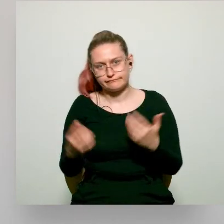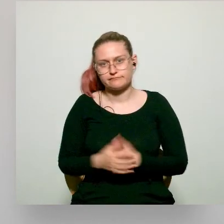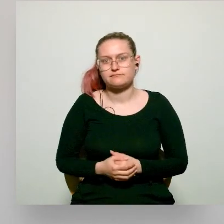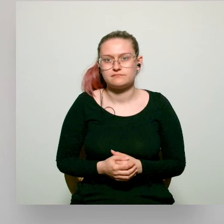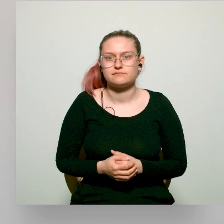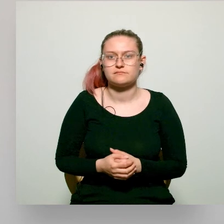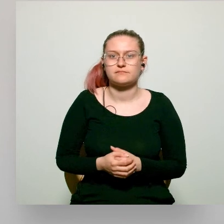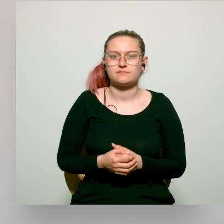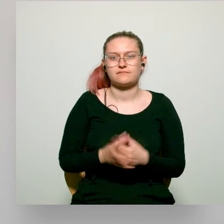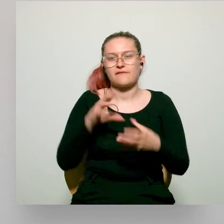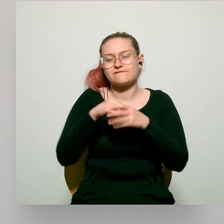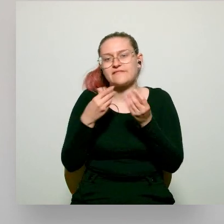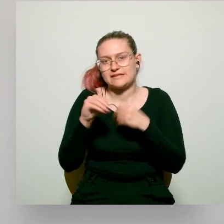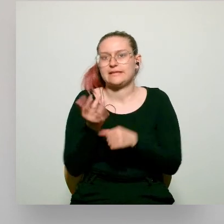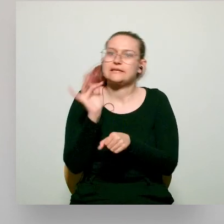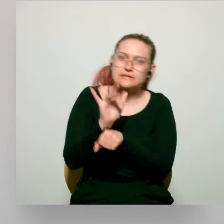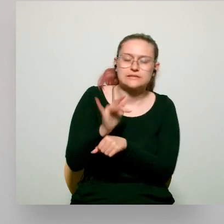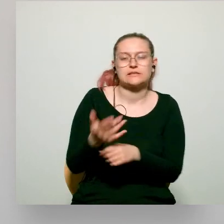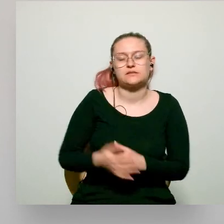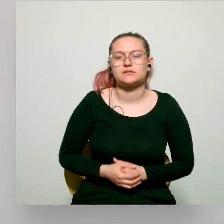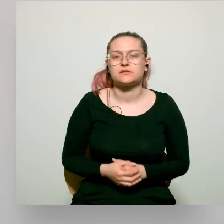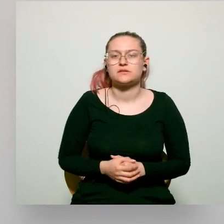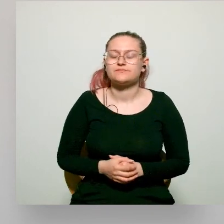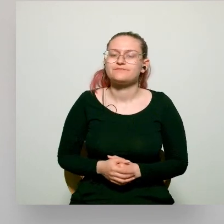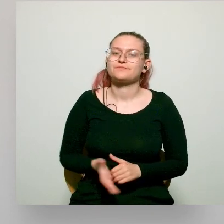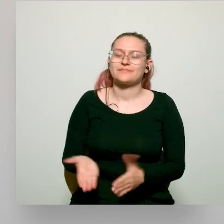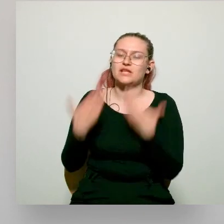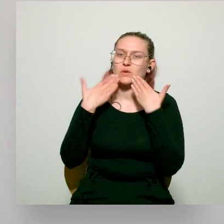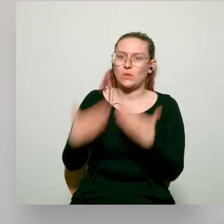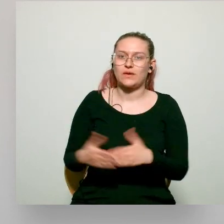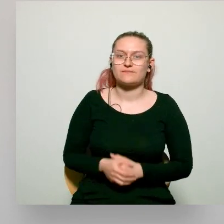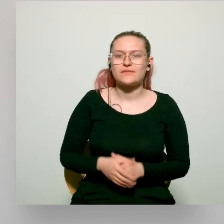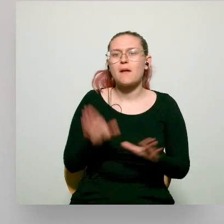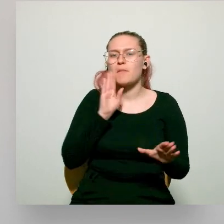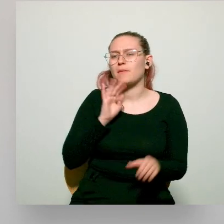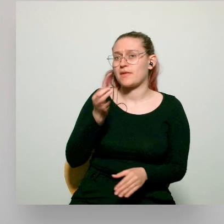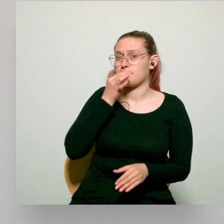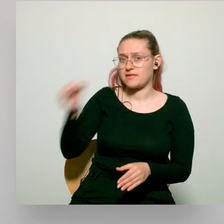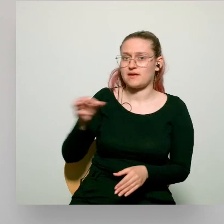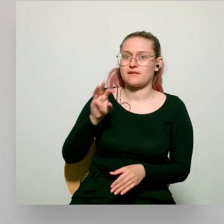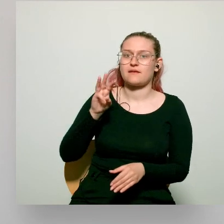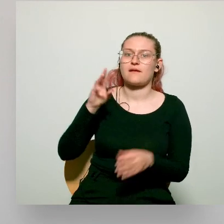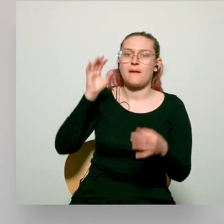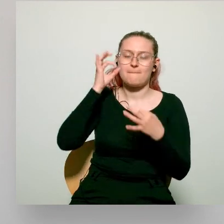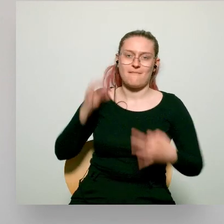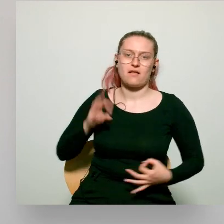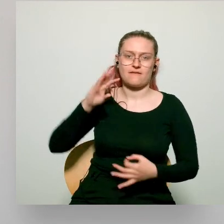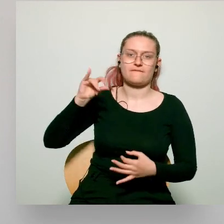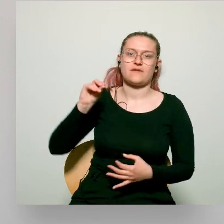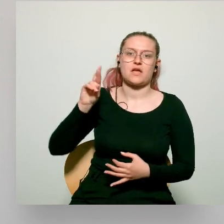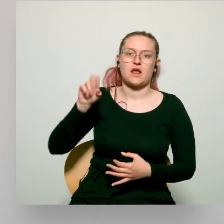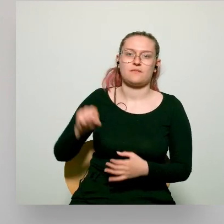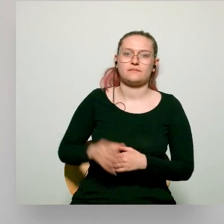nieprzyjemnych i samokrytycznych i tak dalej. Dziękuję bardzo i podobne pytanie do pani Wiry Ahejewej. Iście do pani